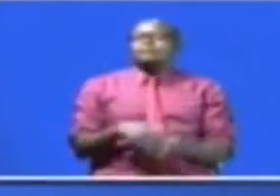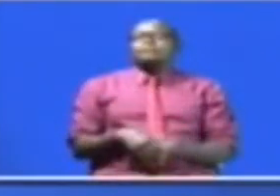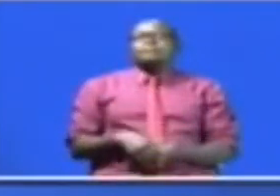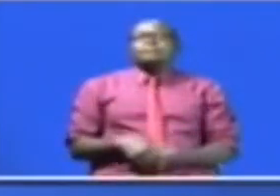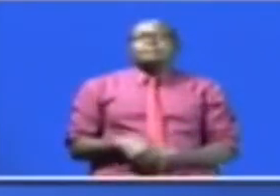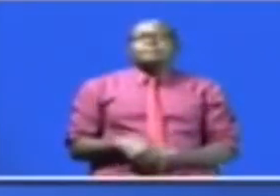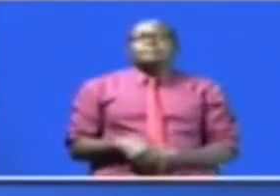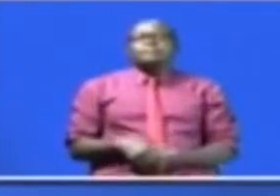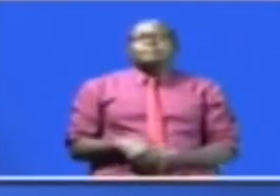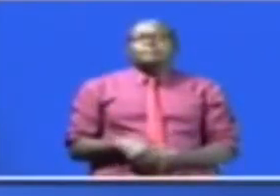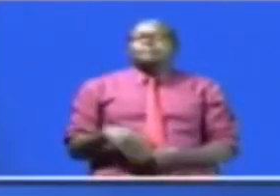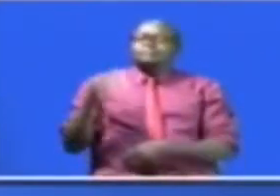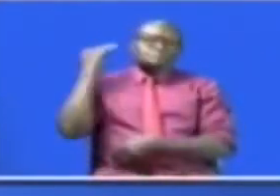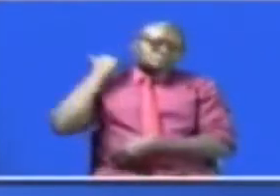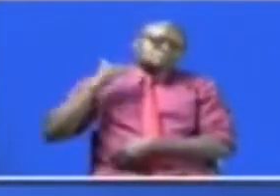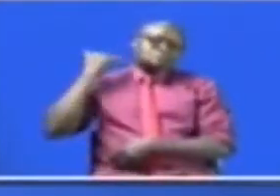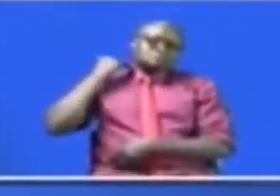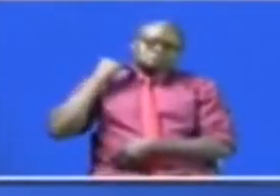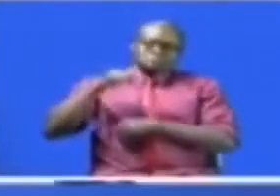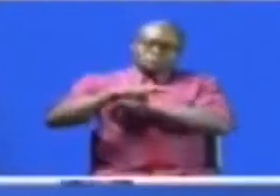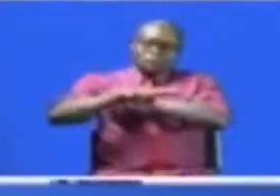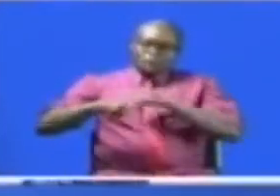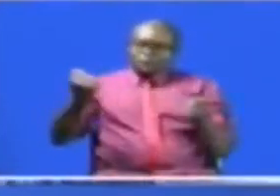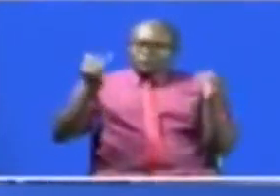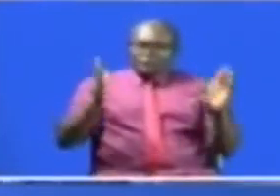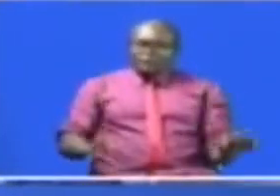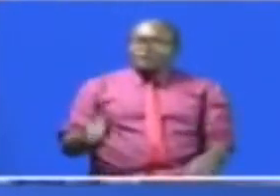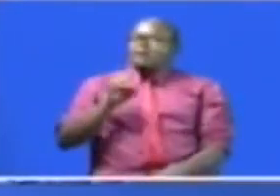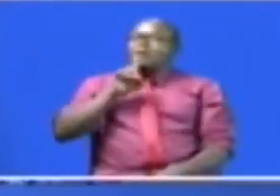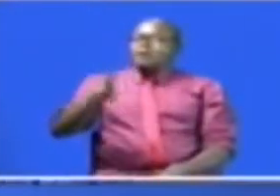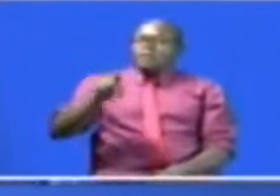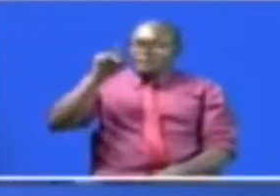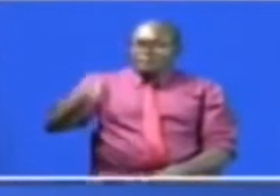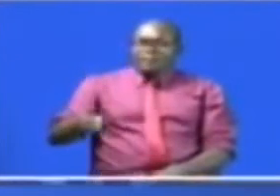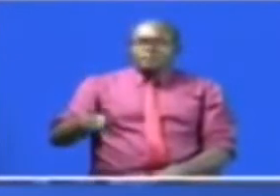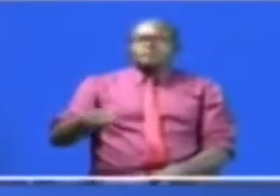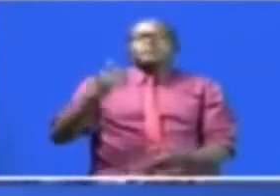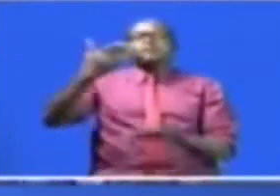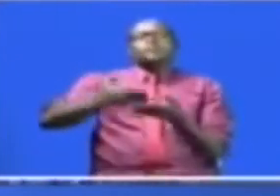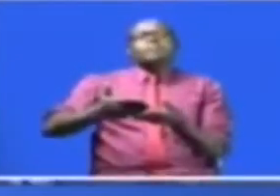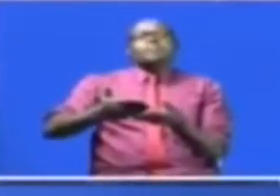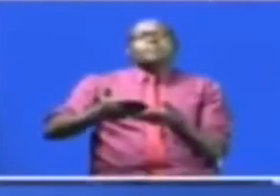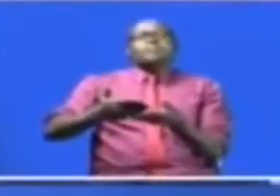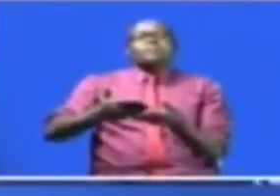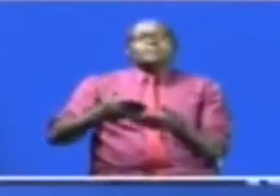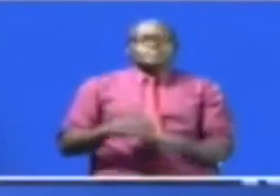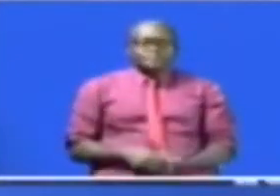sasa. Wahalifu hao wakampora dereva kisha kumuamrisha atokomee mara moja.